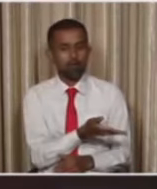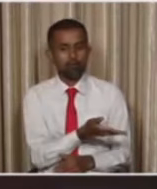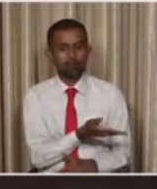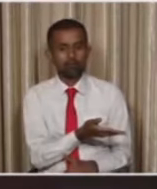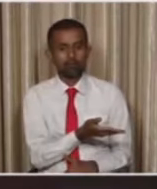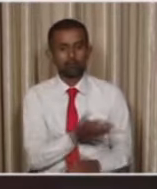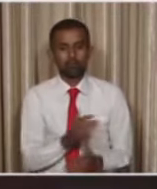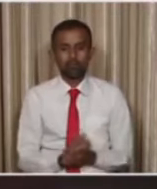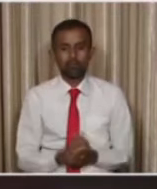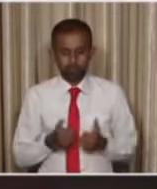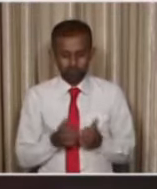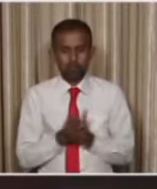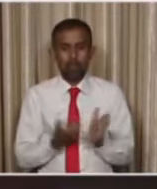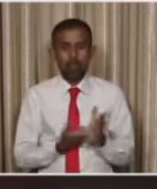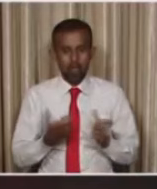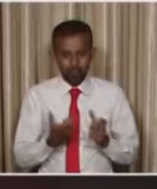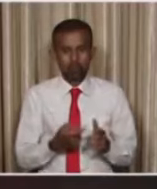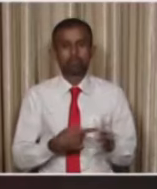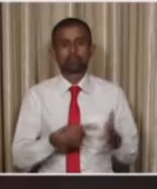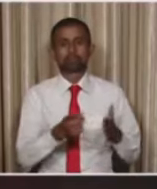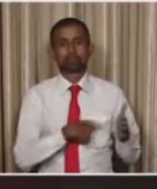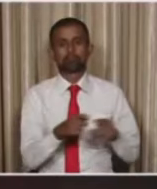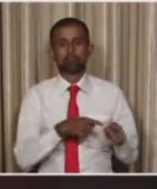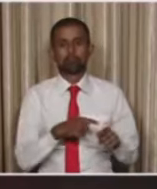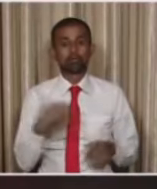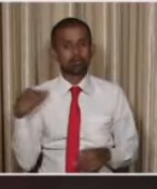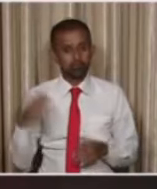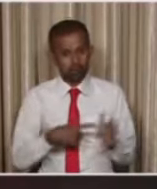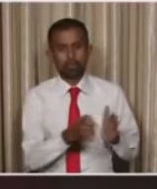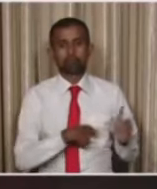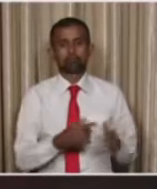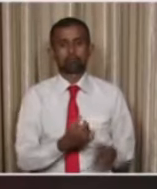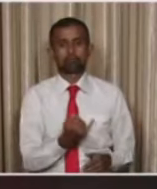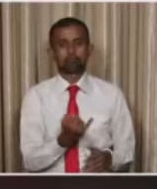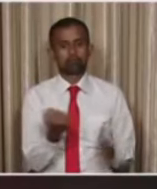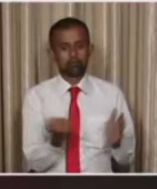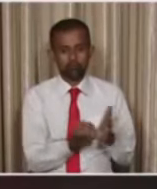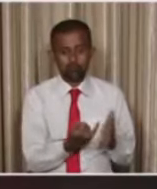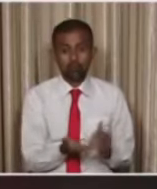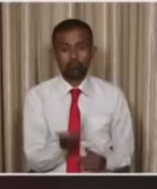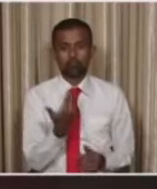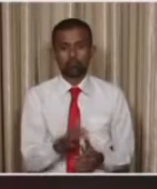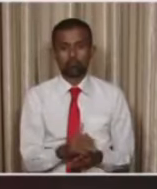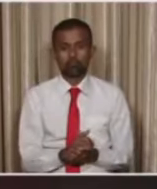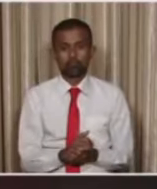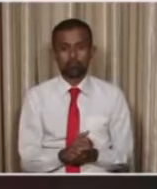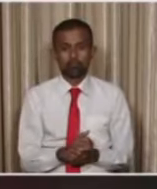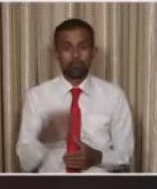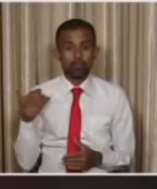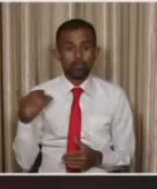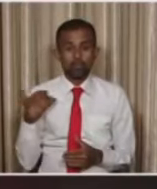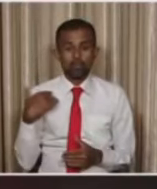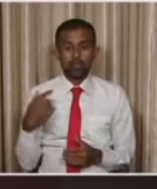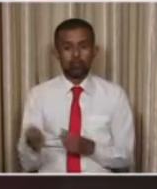ඕන්න තමඟ ඥාතින්ට තිරිසිය කරන තමඟ සහෝදරයට තිරිසිය කරන කුහකකන් කරන තහෝදරයා ඊටම කුමරක්